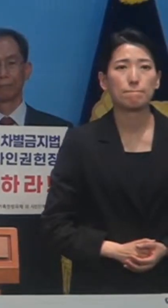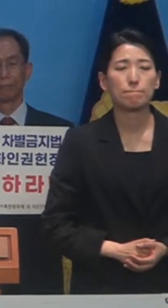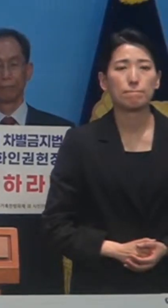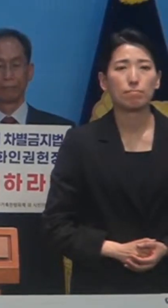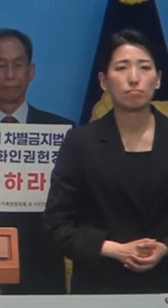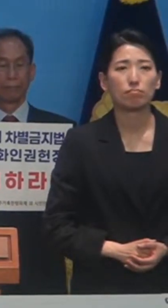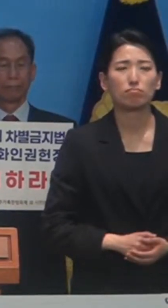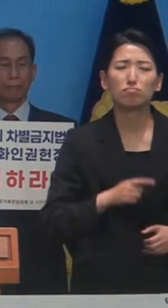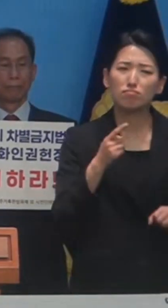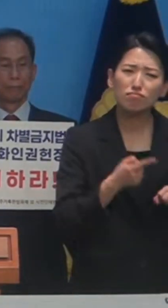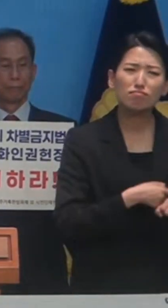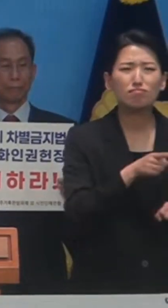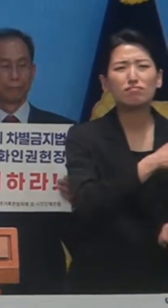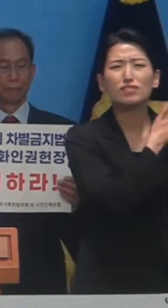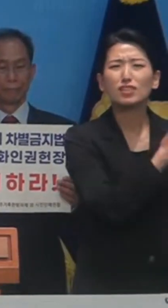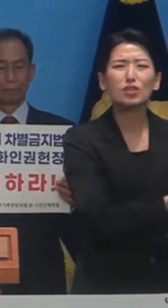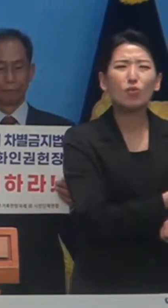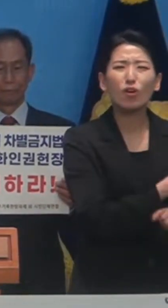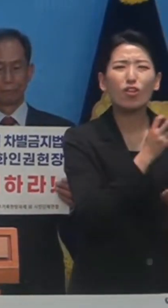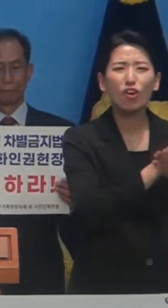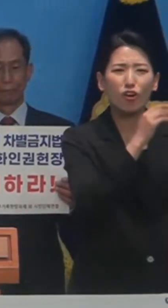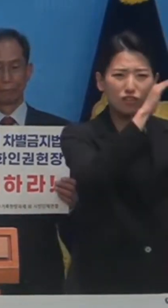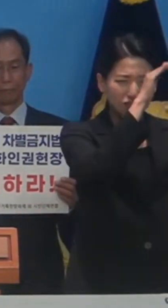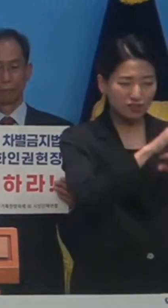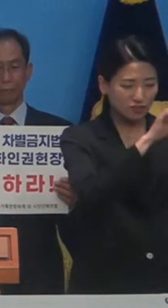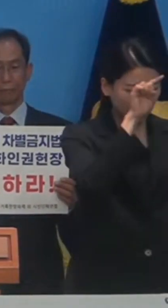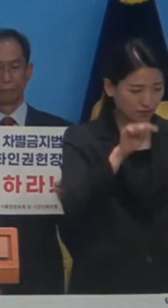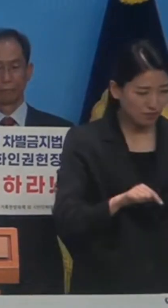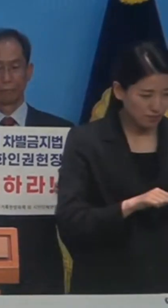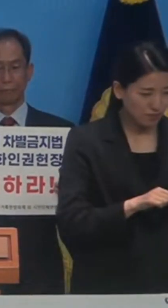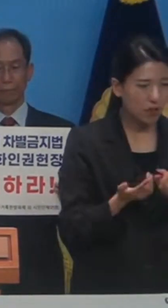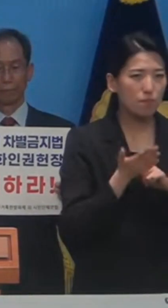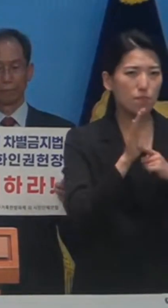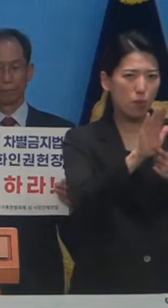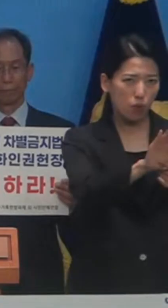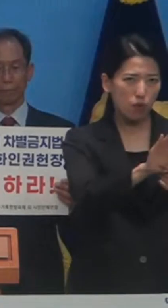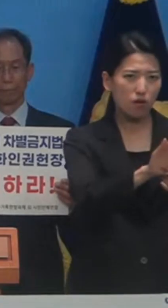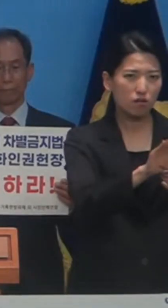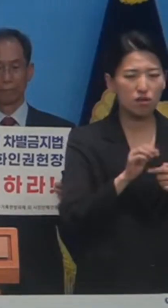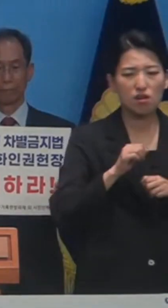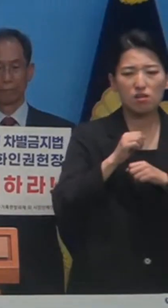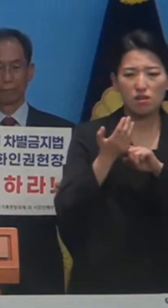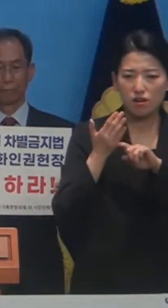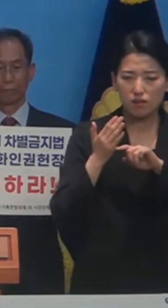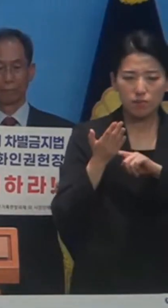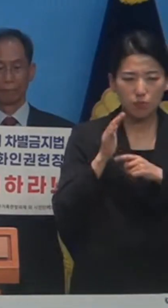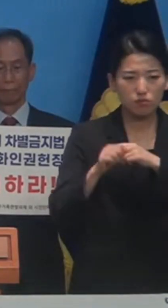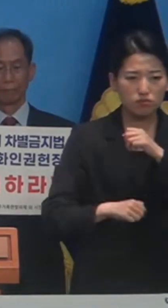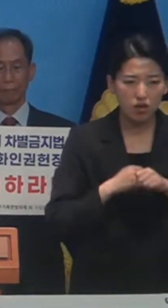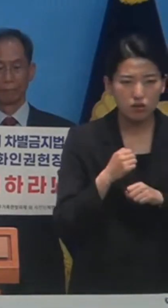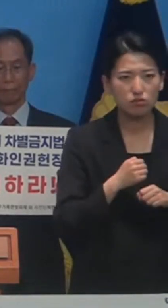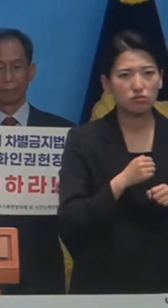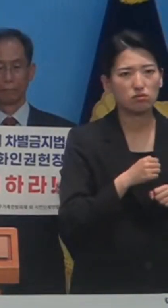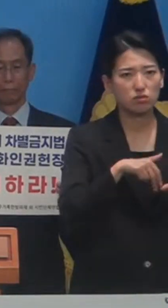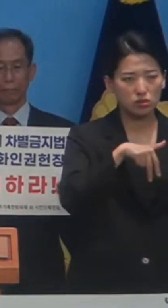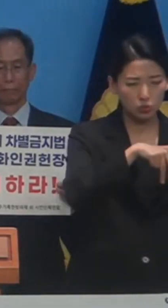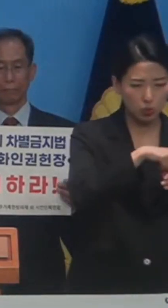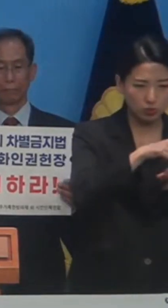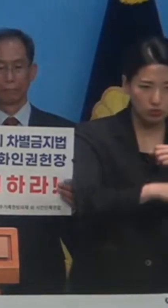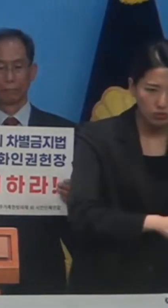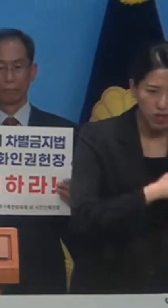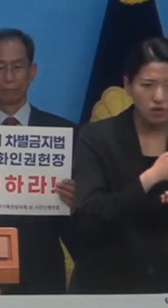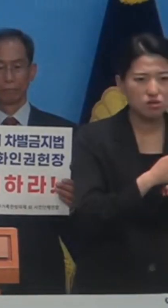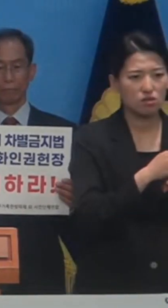이 헌장은 표현의 자유, 경영의 자유, 신앙과 양육의 자유를 억압합니다.